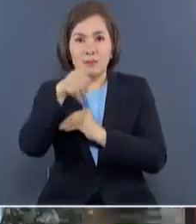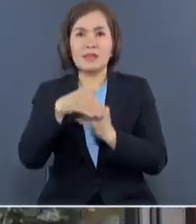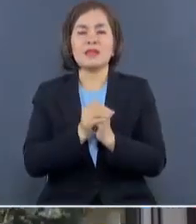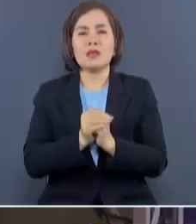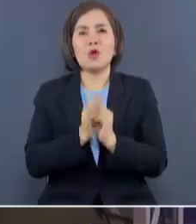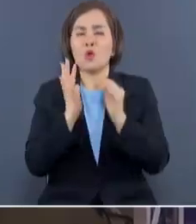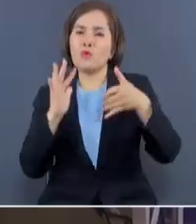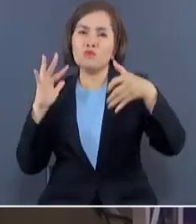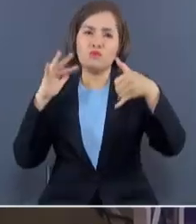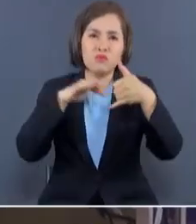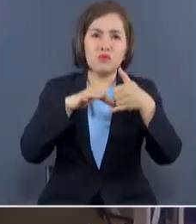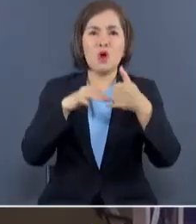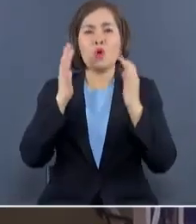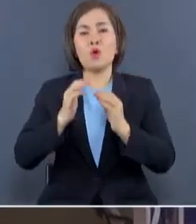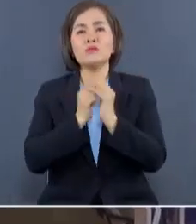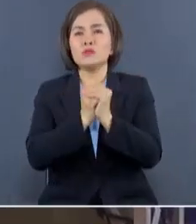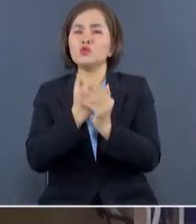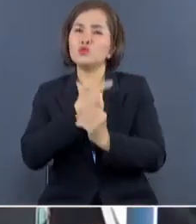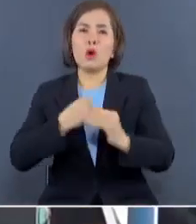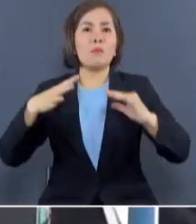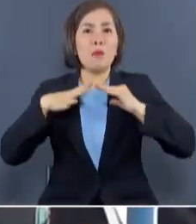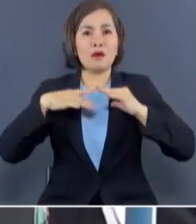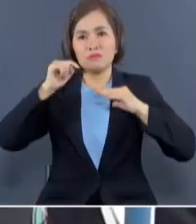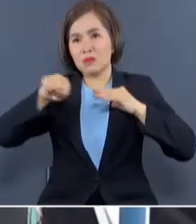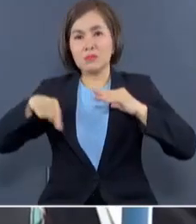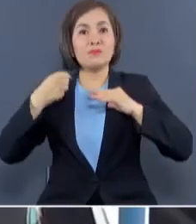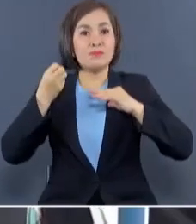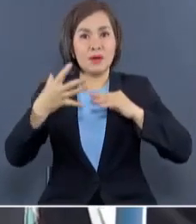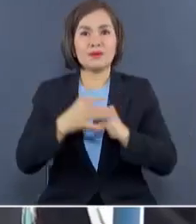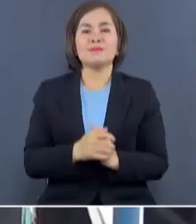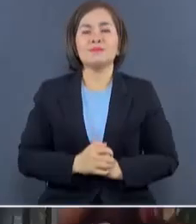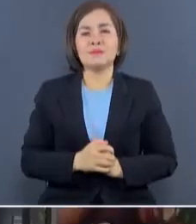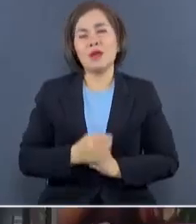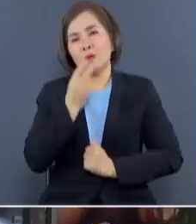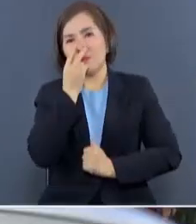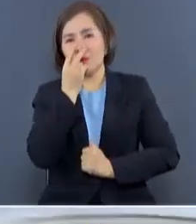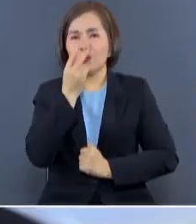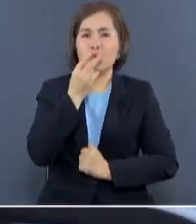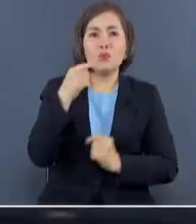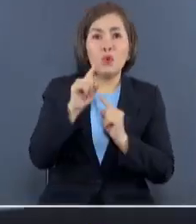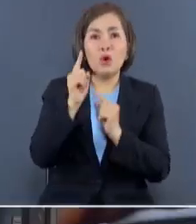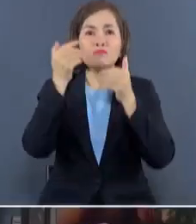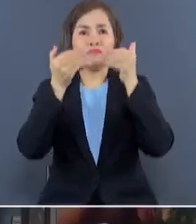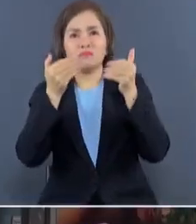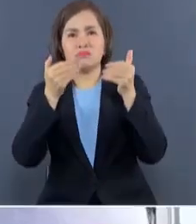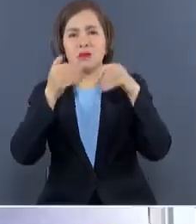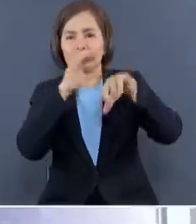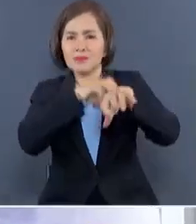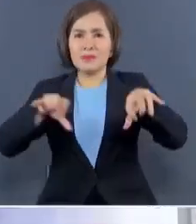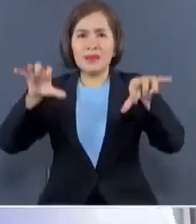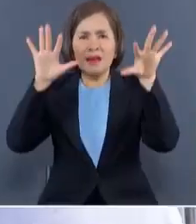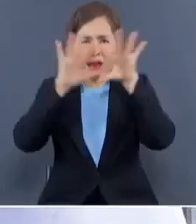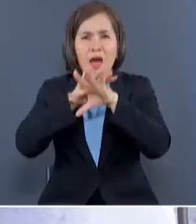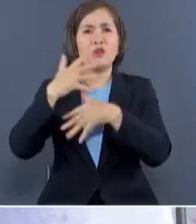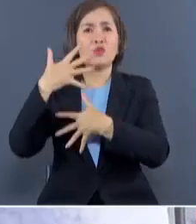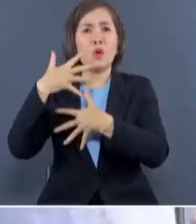ตอนนี้คนจีนเนี่ยนิยมมาพักที่ย่านห้วยขวางกันเยอะตอนนี้เขาบอกว่าบรรยากาศที่ห้วยขวางอย่างที่บอกไปฮะนึกว่าเยาวราช2